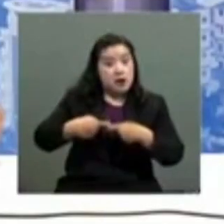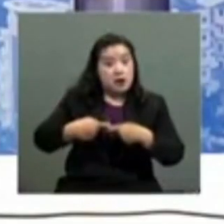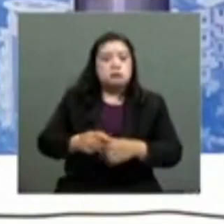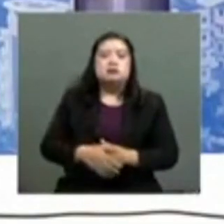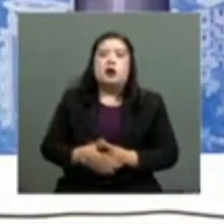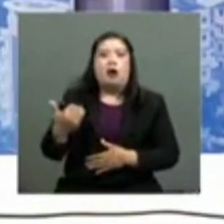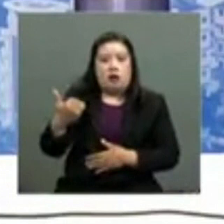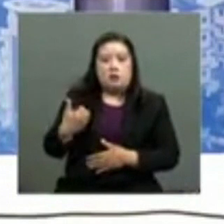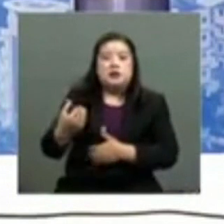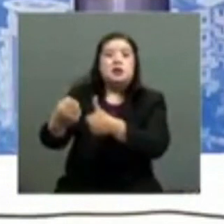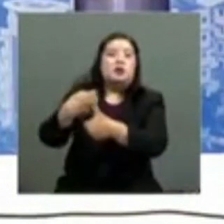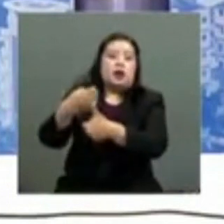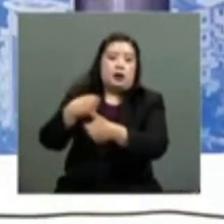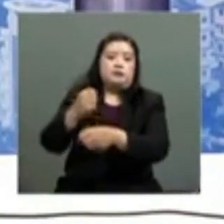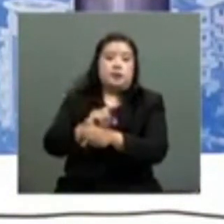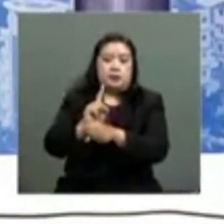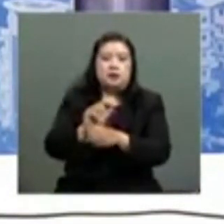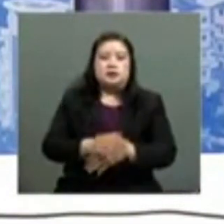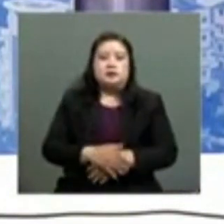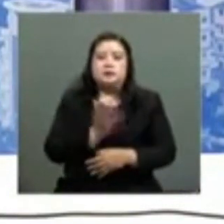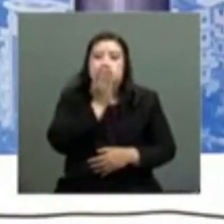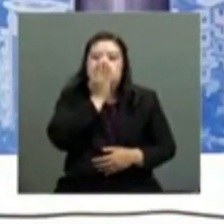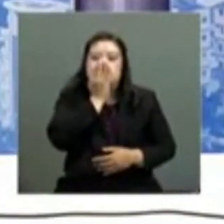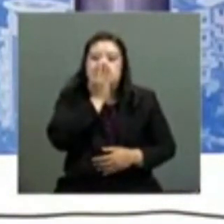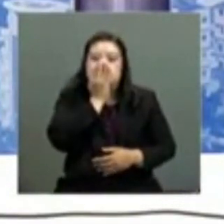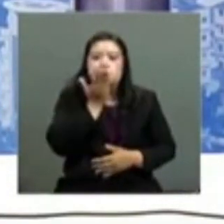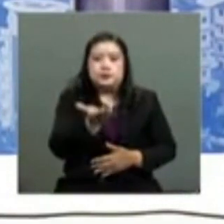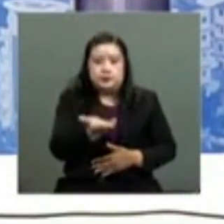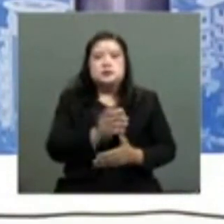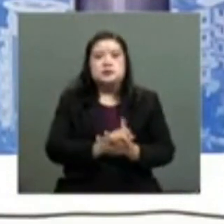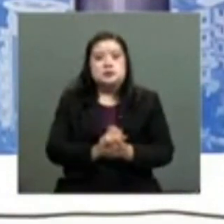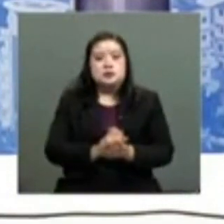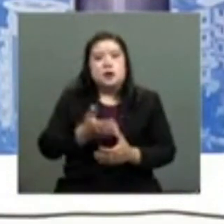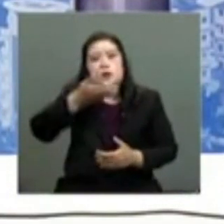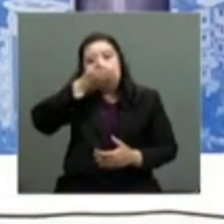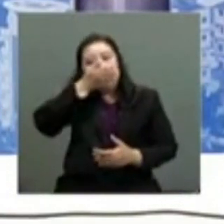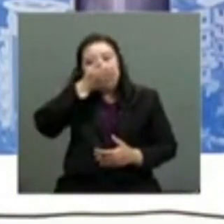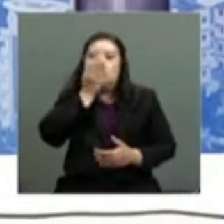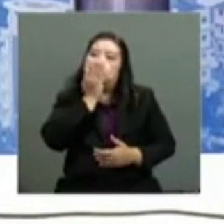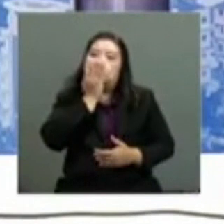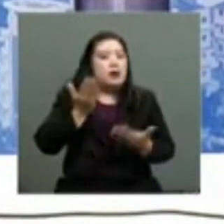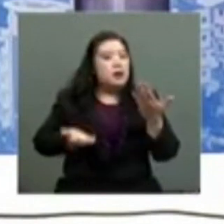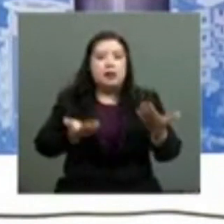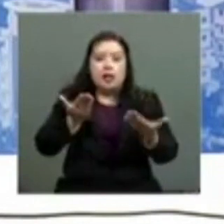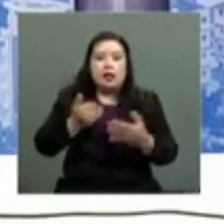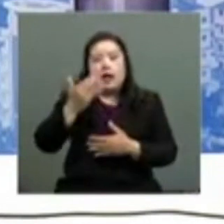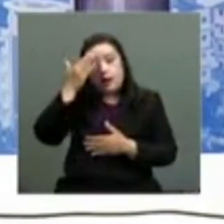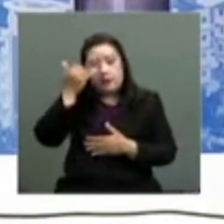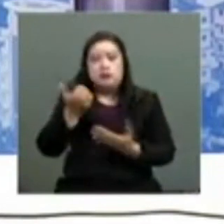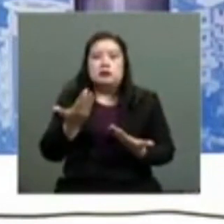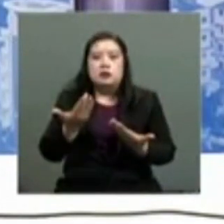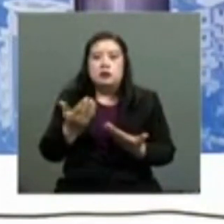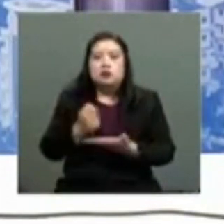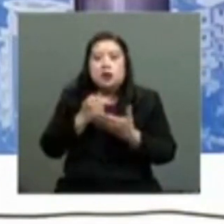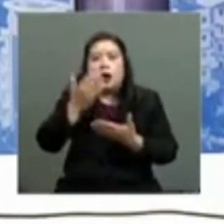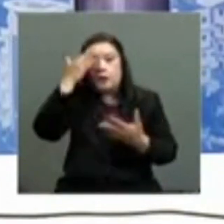าจารย์บางท่านก็บอกว่าก็ใช้วิธีใช้มือปิดหน้ากากลักษณะนี้อาจจะผ่อนสายรัดหูลงเพื่อ